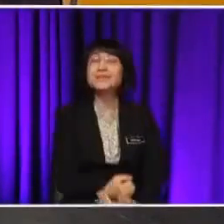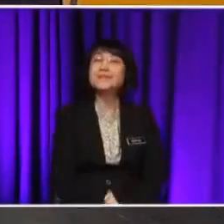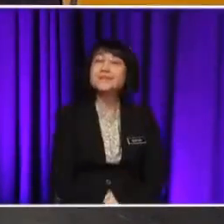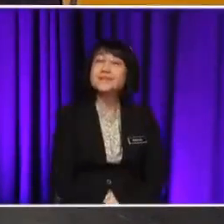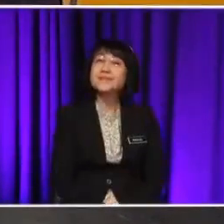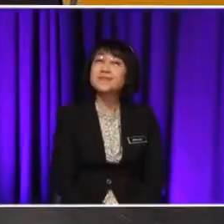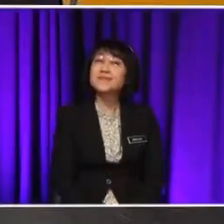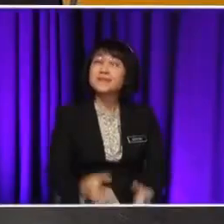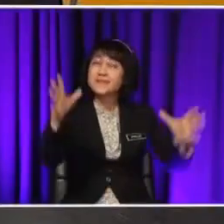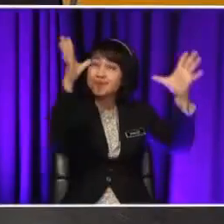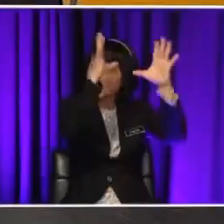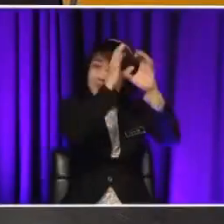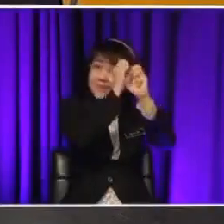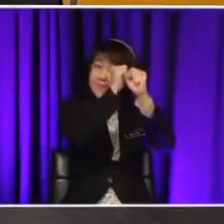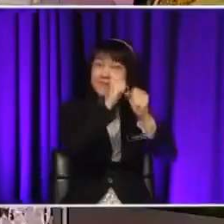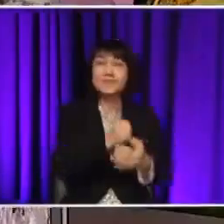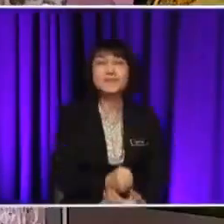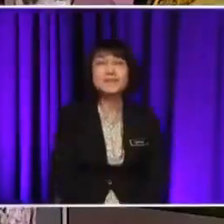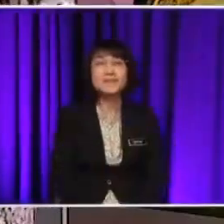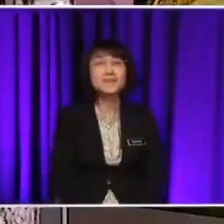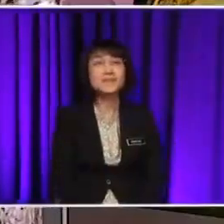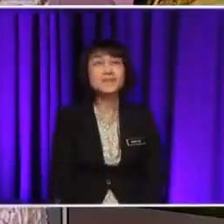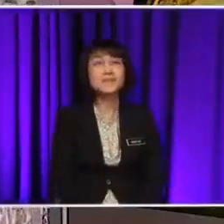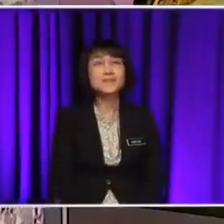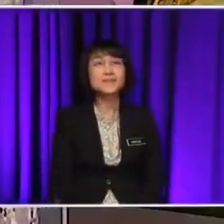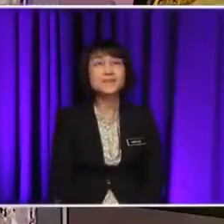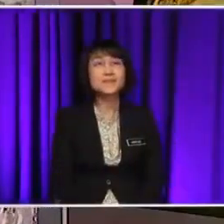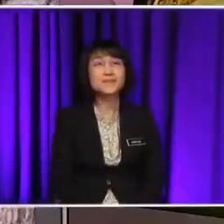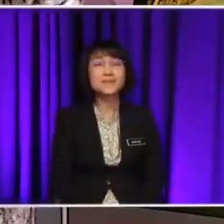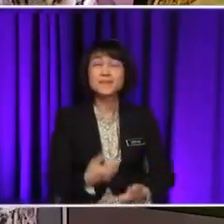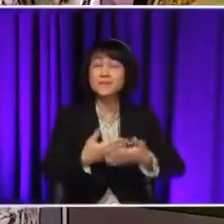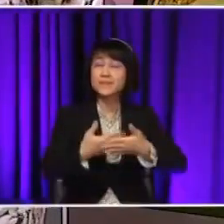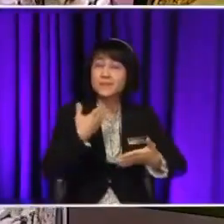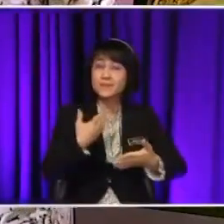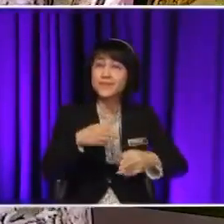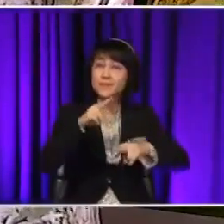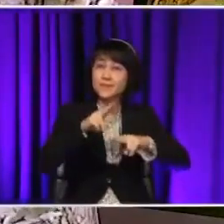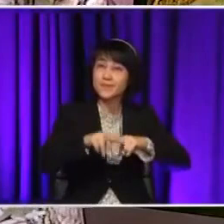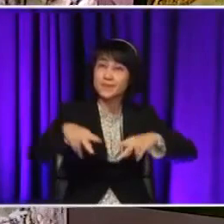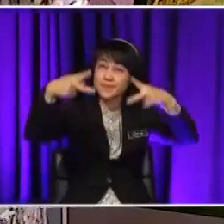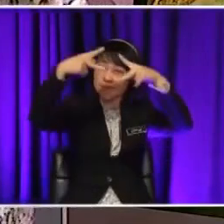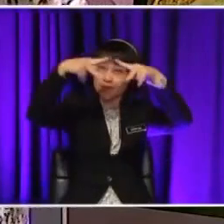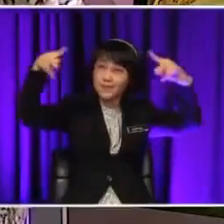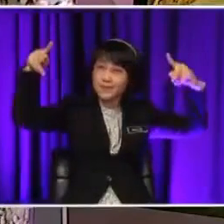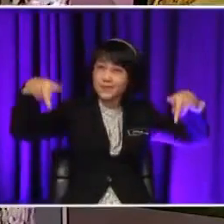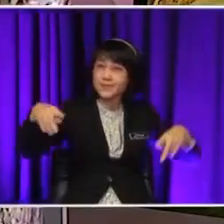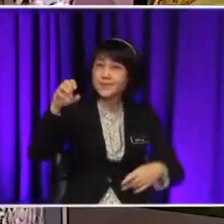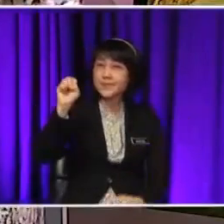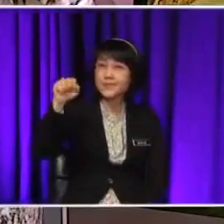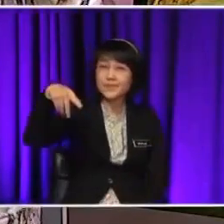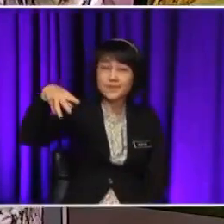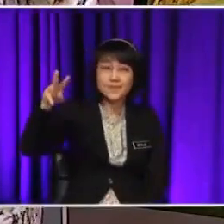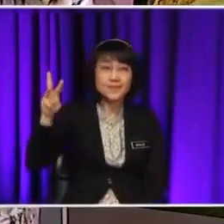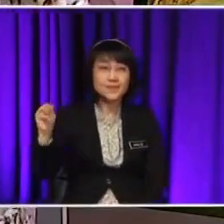cikgu, silakan. Okey, rumusan. Okey, sebelum kita semua menduduki peperiksaan SPM,